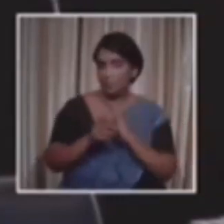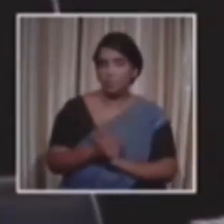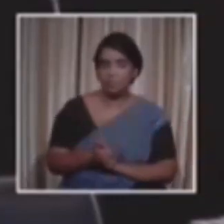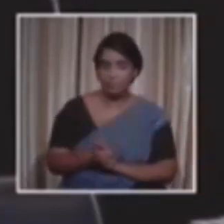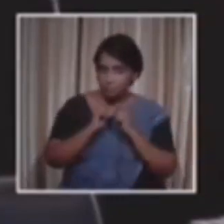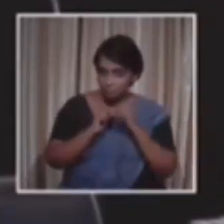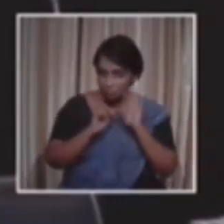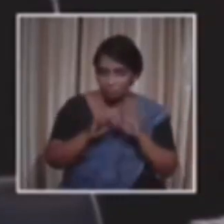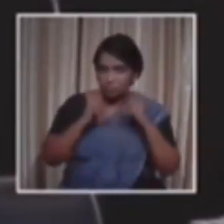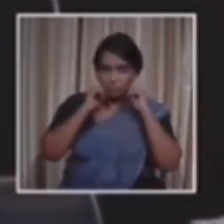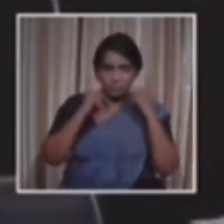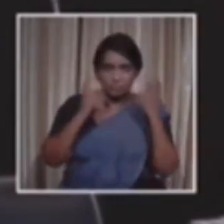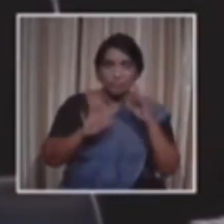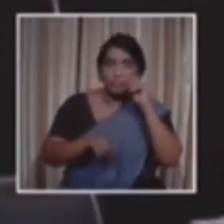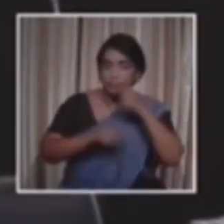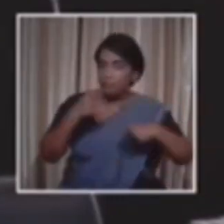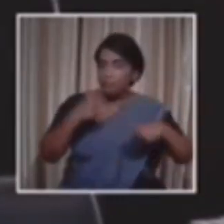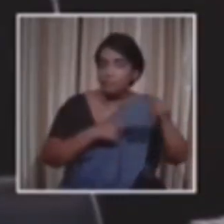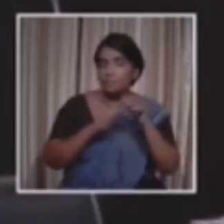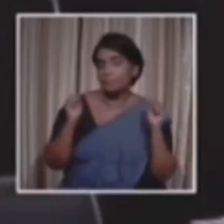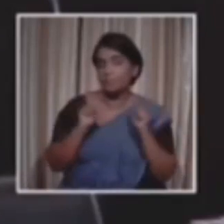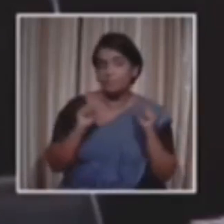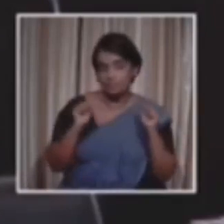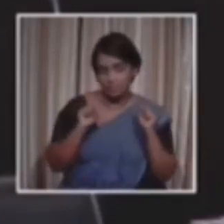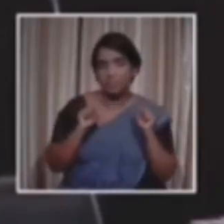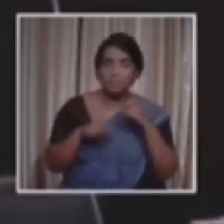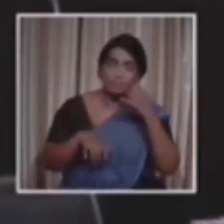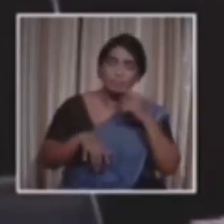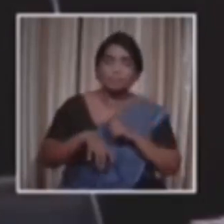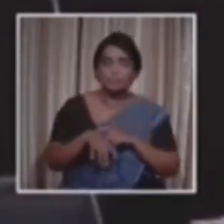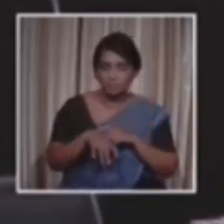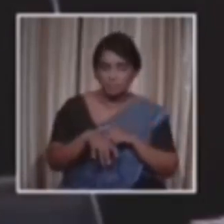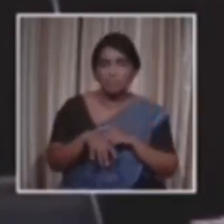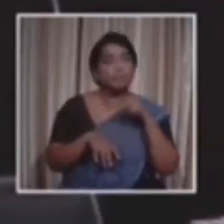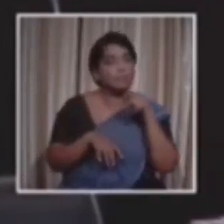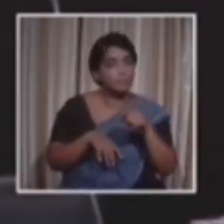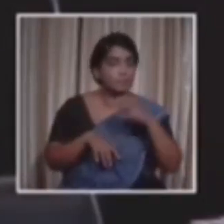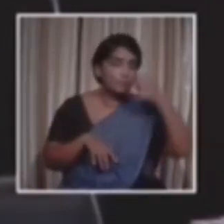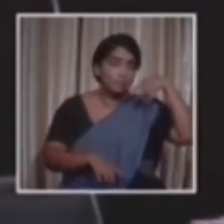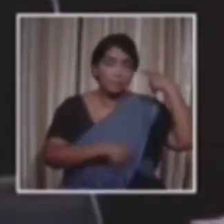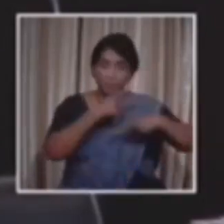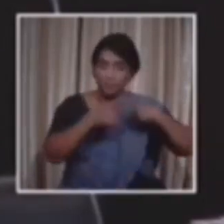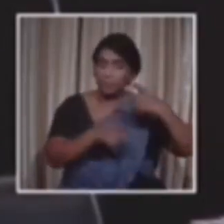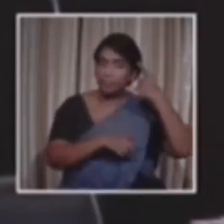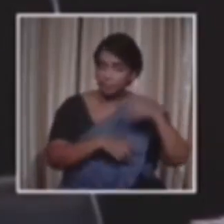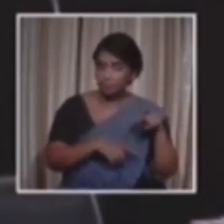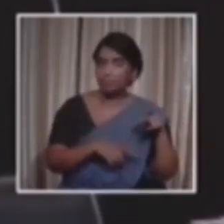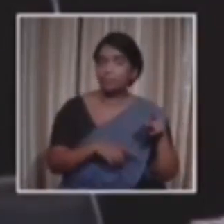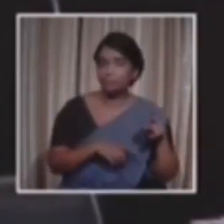என்பது எங்களுடைய நோக்கம். வடக்கிலே உருவாக்கப்படுகின்ற அந்த மின்சார உற்பத்தியால் ஏற்படக்கூடிய